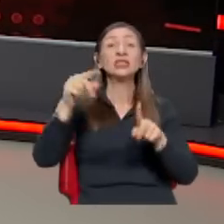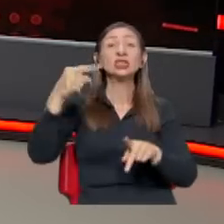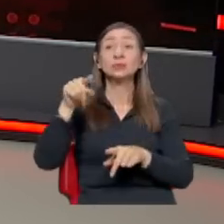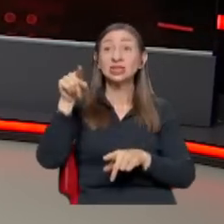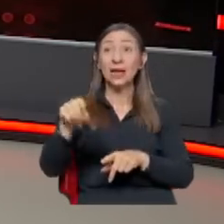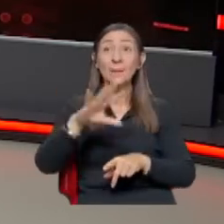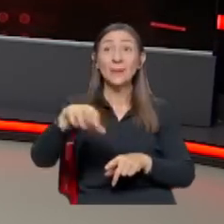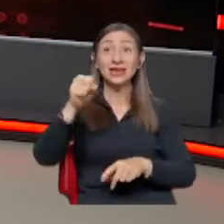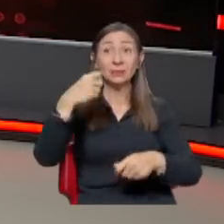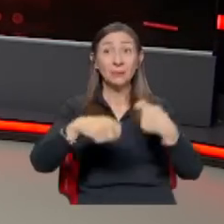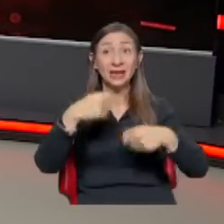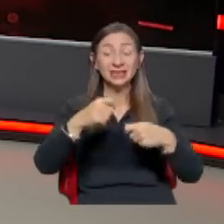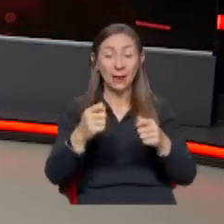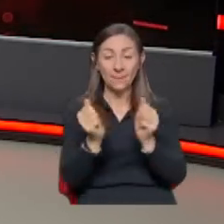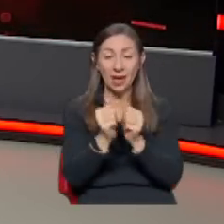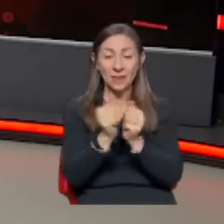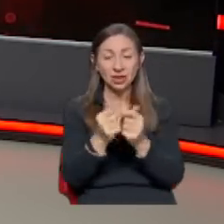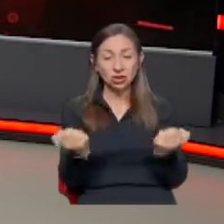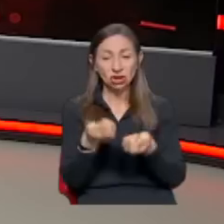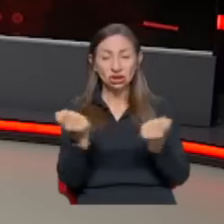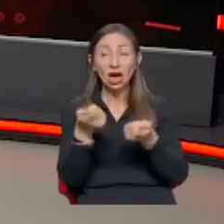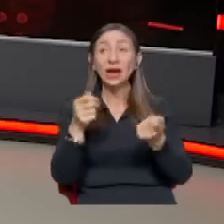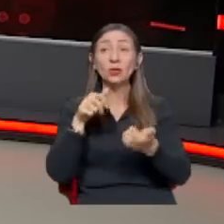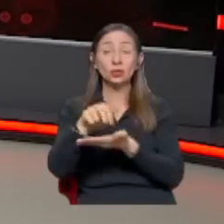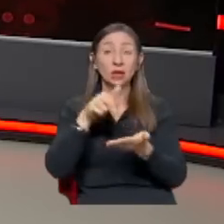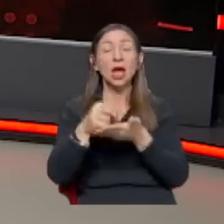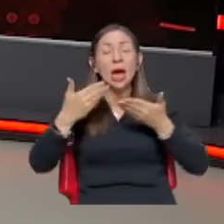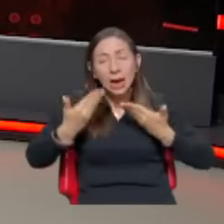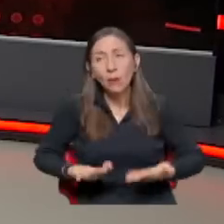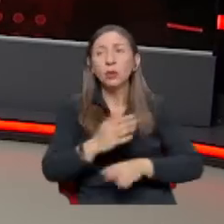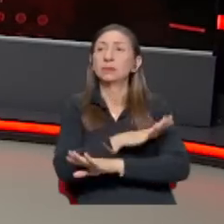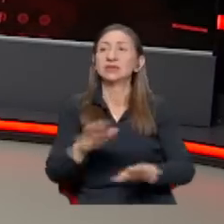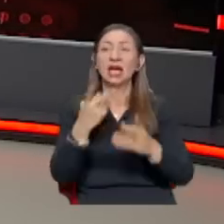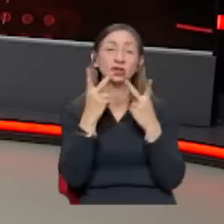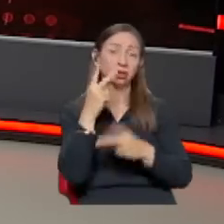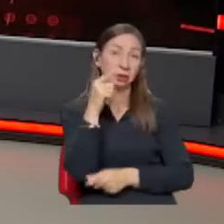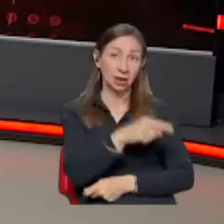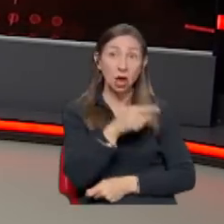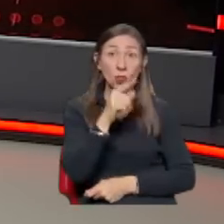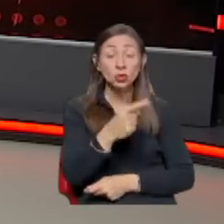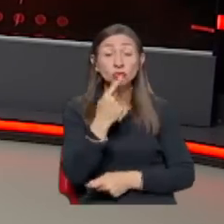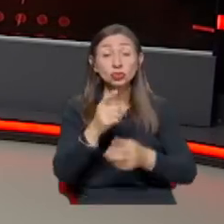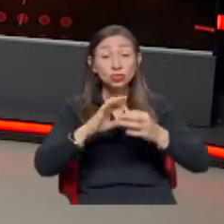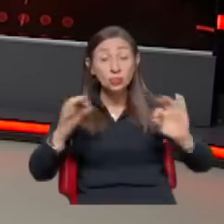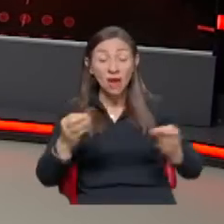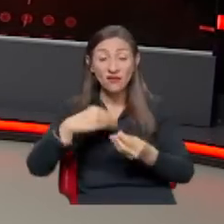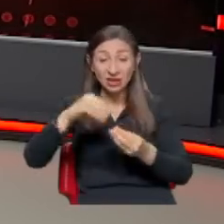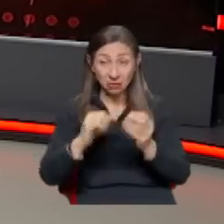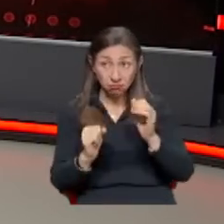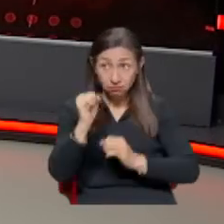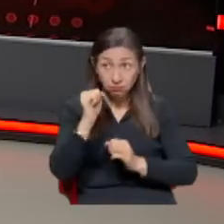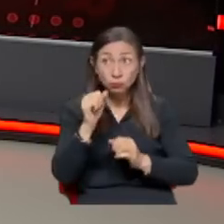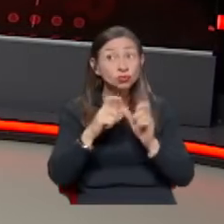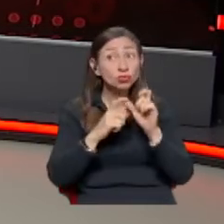Şimşek'in Merkez Bankası ile birlikte atacağı adımları kabullendiğini açıkladı. Bu sözler faizler artacak